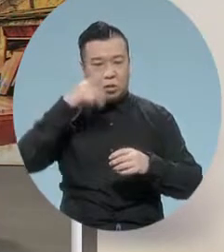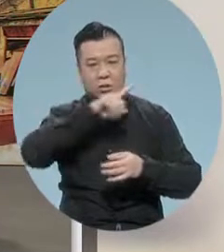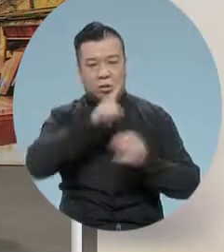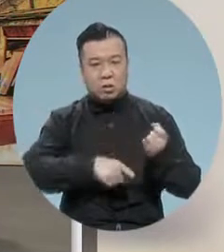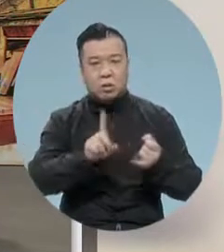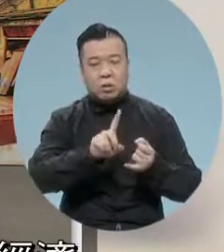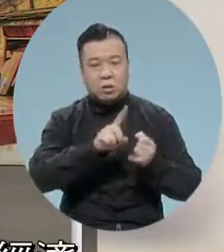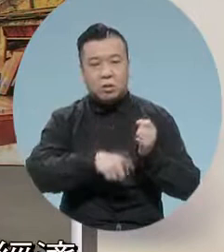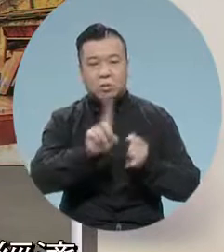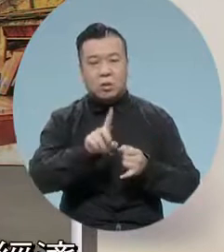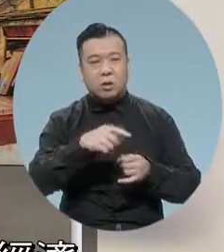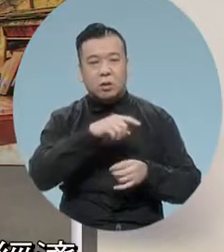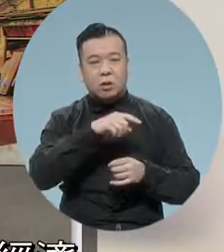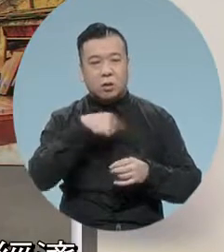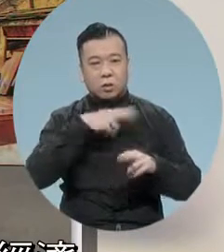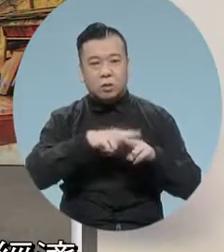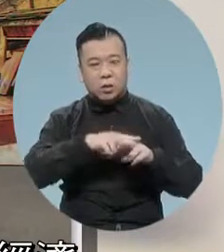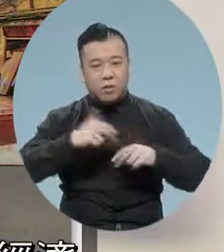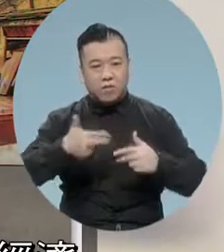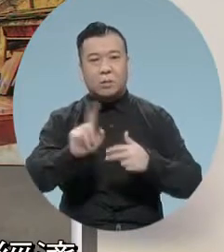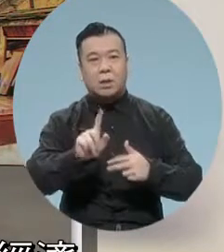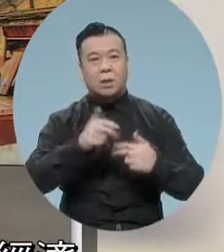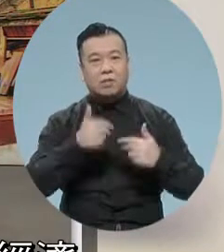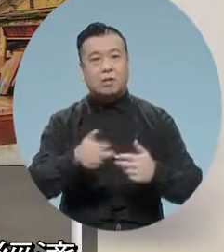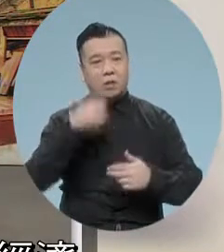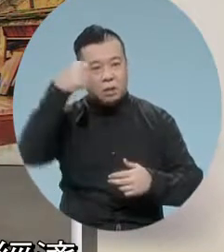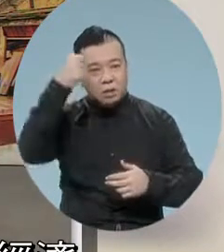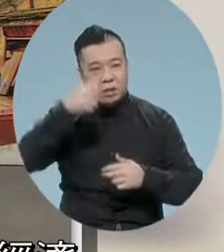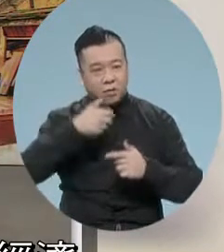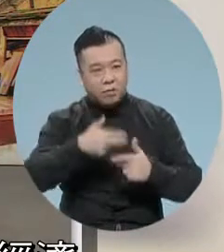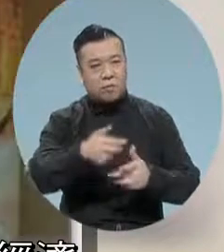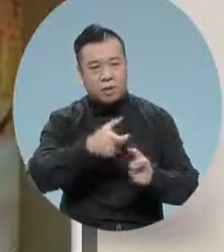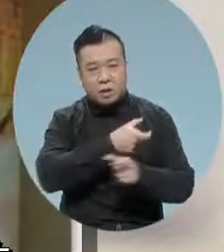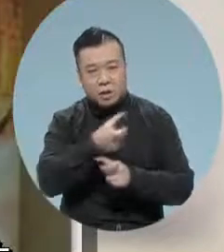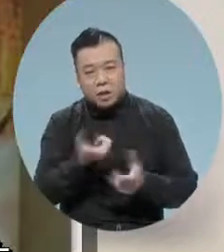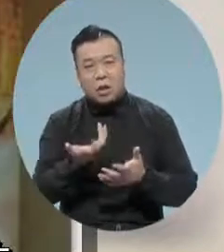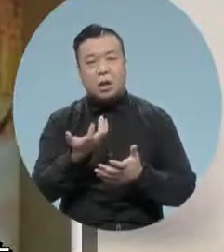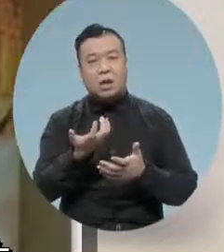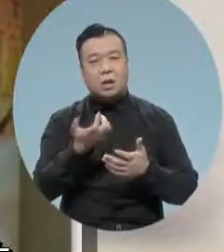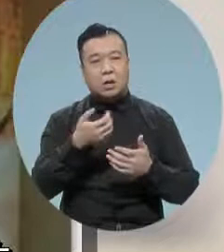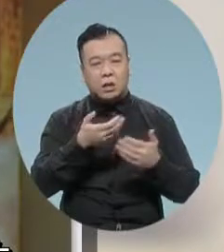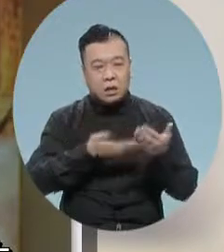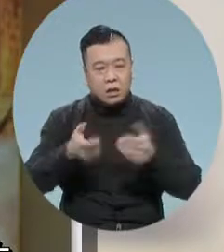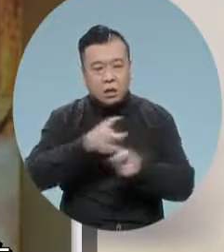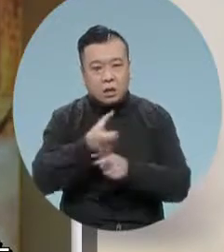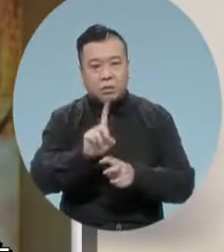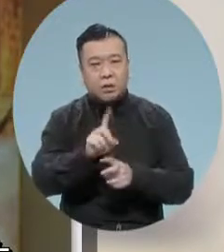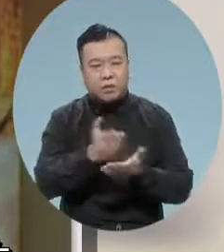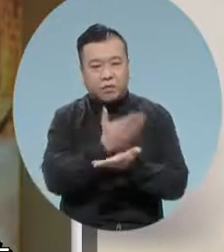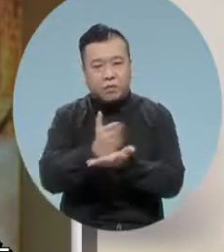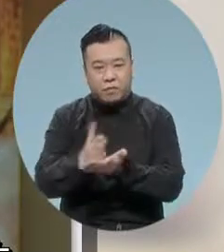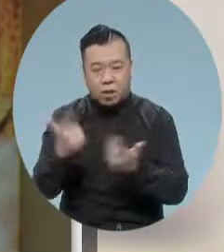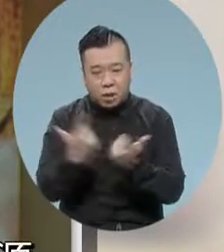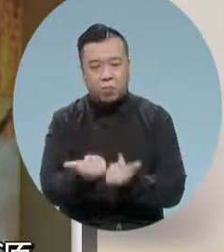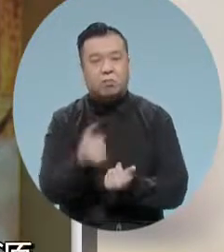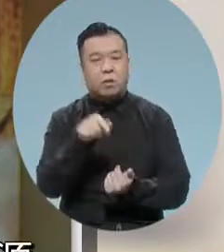大的特色，所以最終為何中國會發展出社會主義市場經濟，市場是用來分配資源最好的